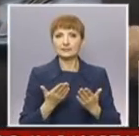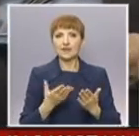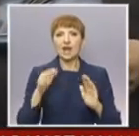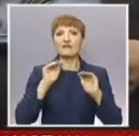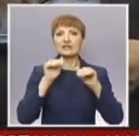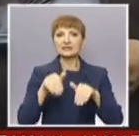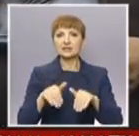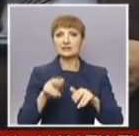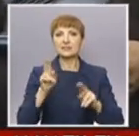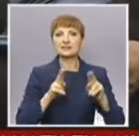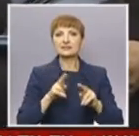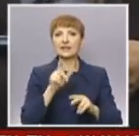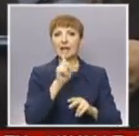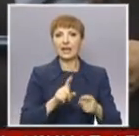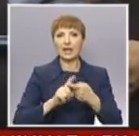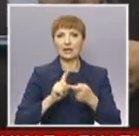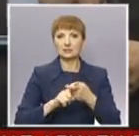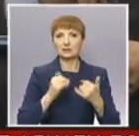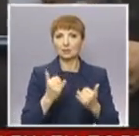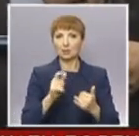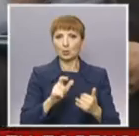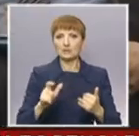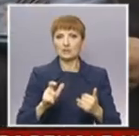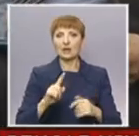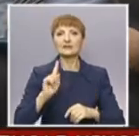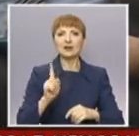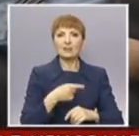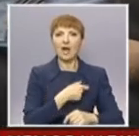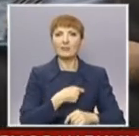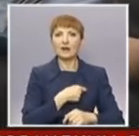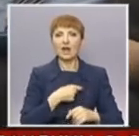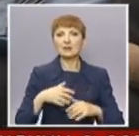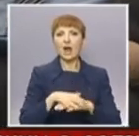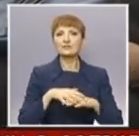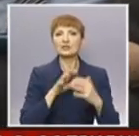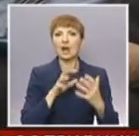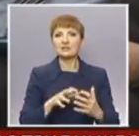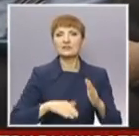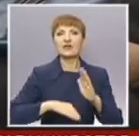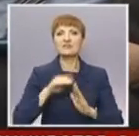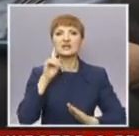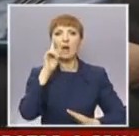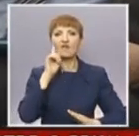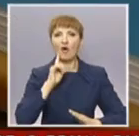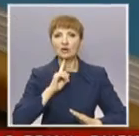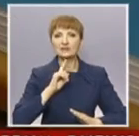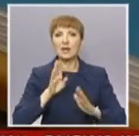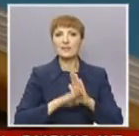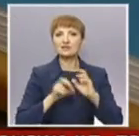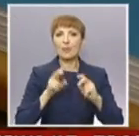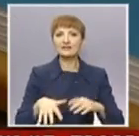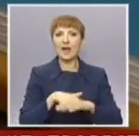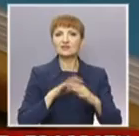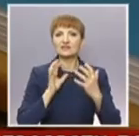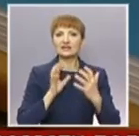Внедрить принципы клиентоориентированности в требованиях к операторам общественного транспорта. Повысить комфортность и безопасность